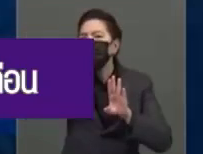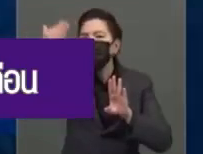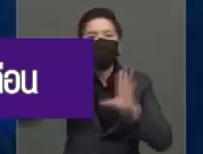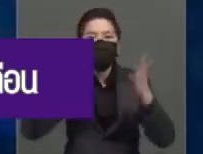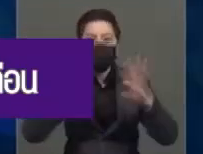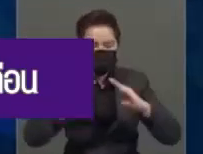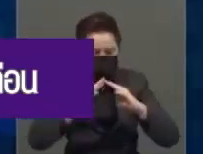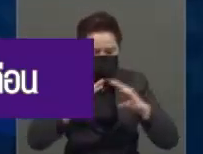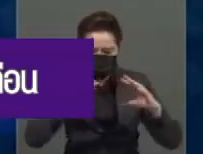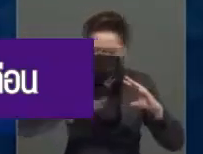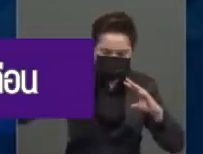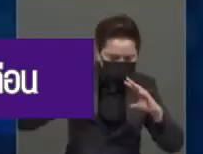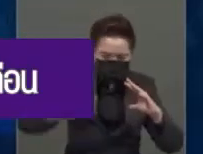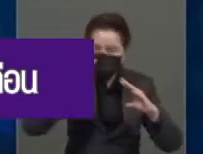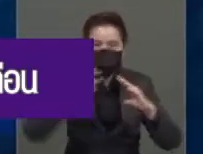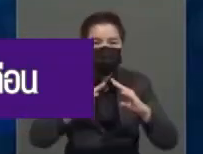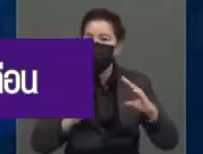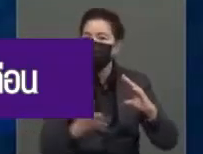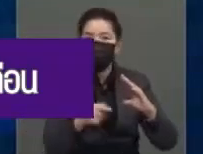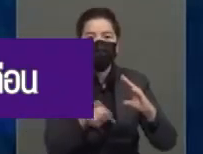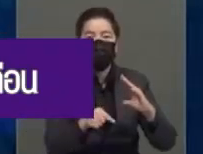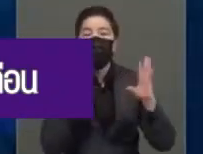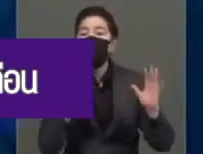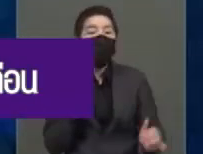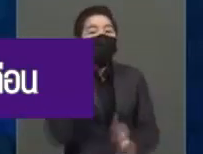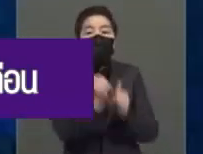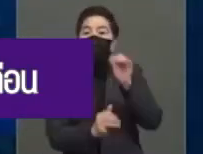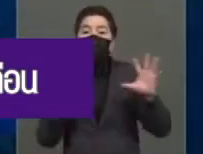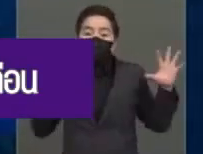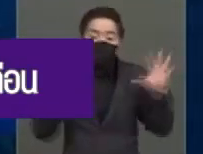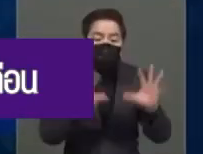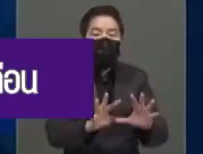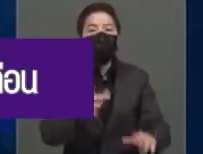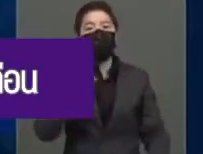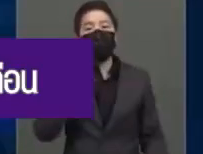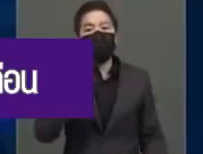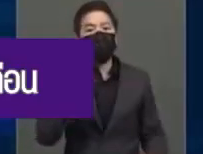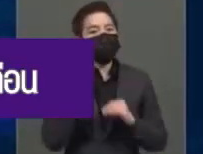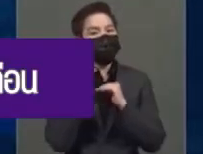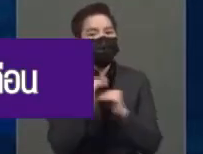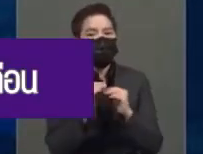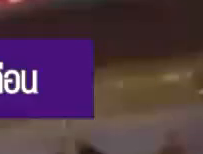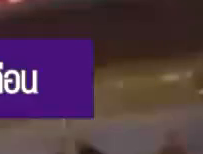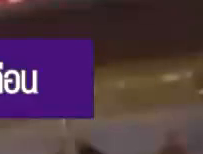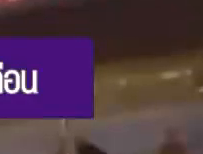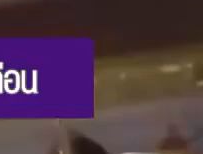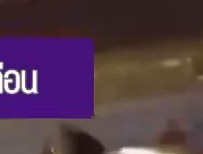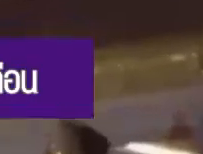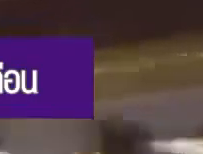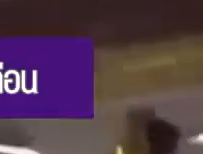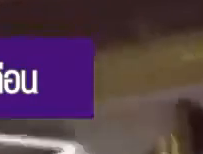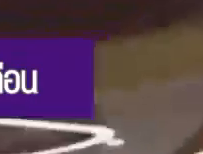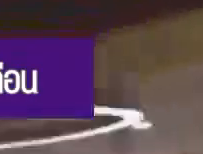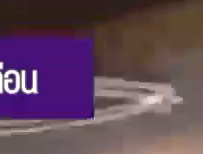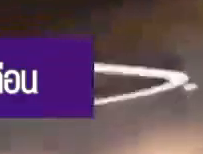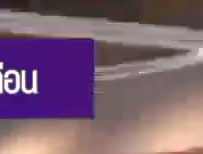อุดรธานีอุบลราชธานีและกรุงเทพฯพบในสถานบันเทิงนะครับและจากการลงไปสอบสวนโรคในก็พบว่าเป็นการ